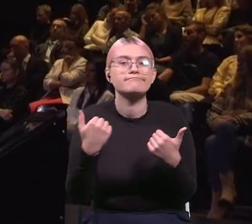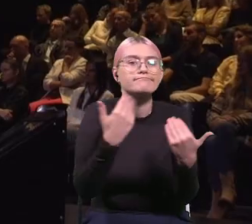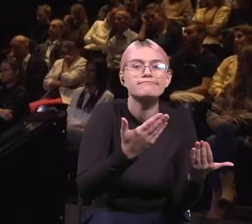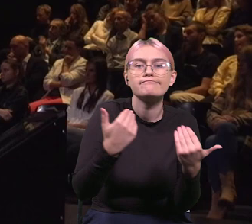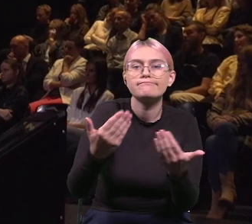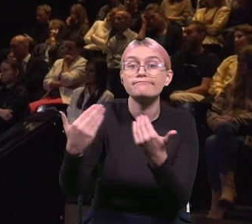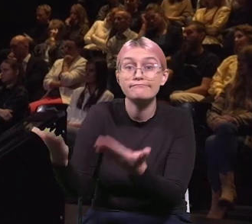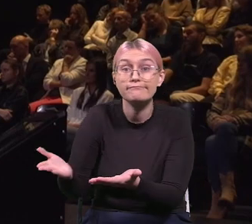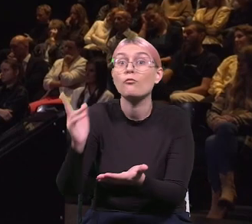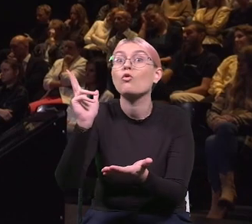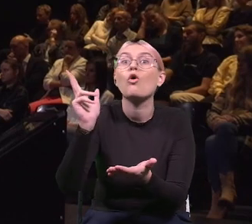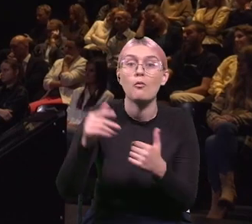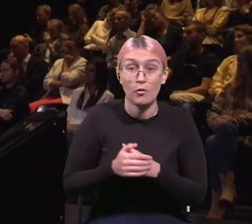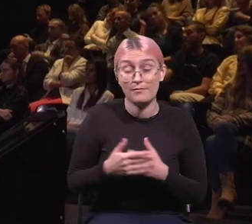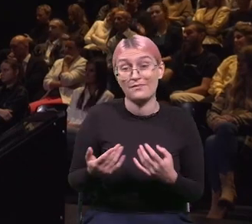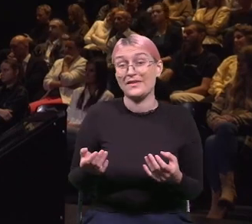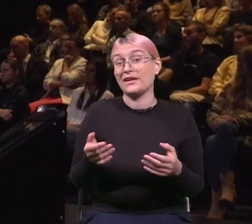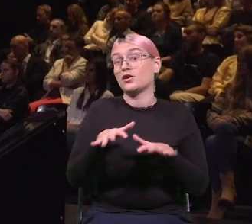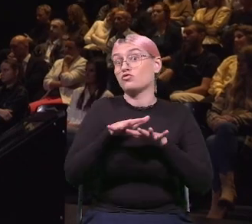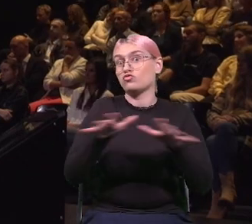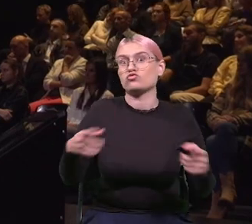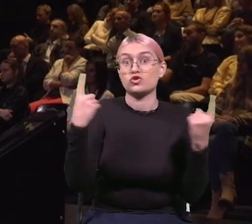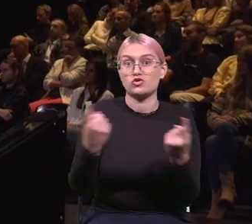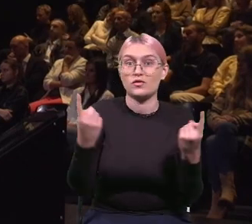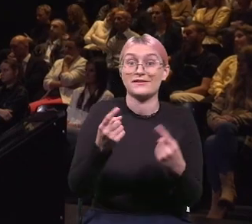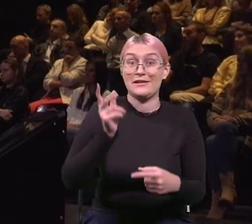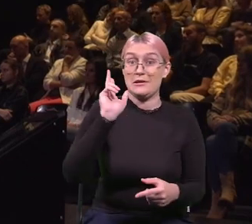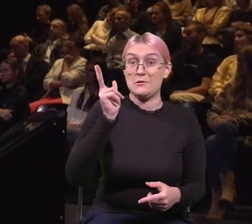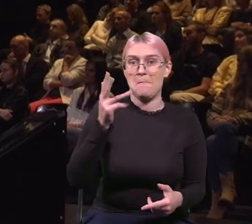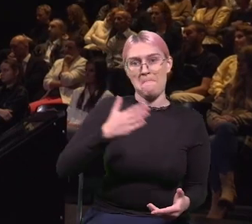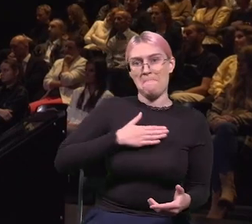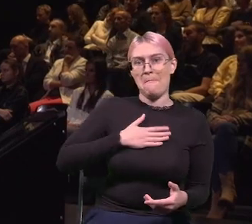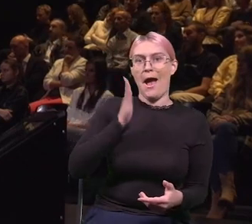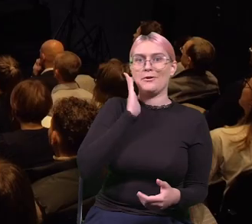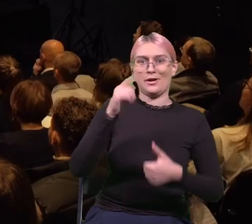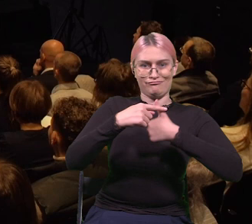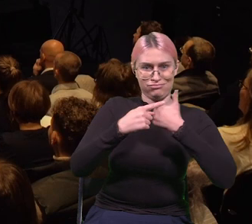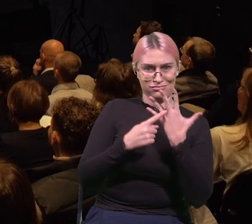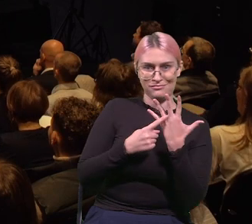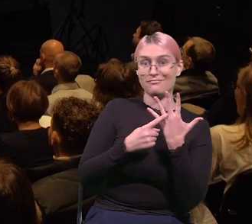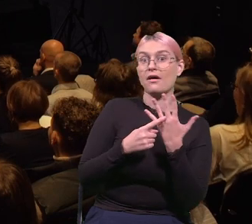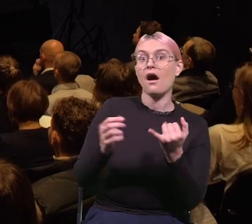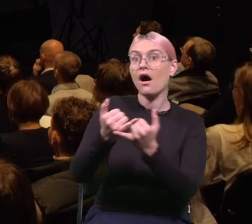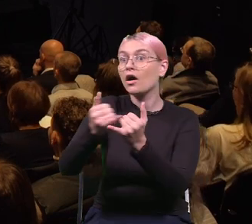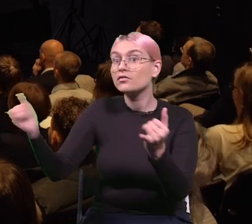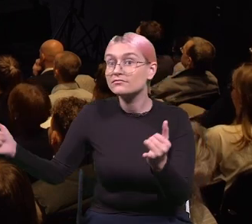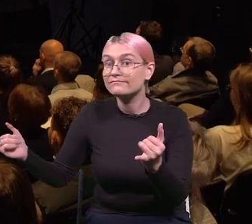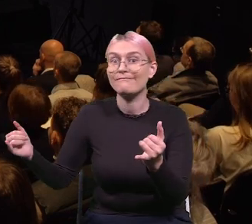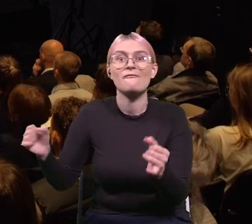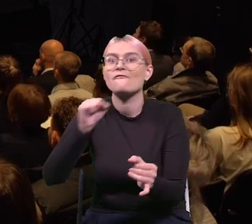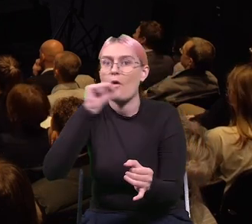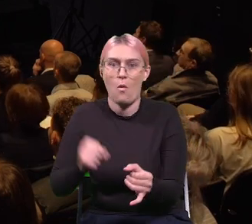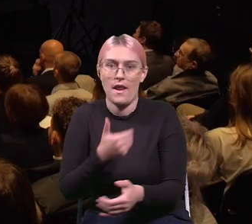ma wiele mieszkań, ale jest też wielu, którzy mieszkania nie mają. Co zatem